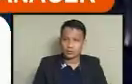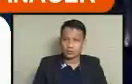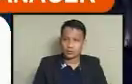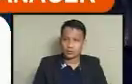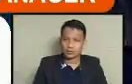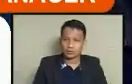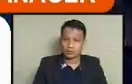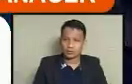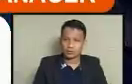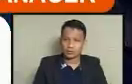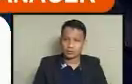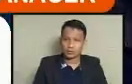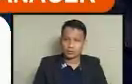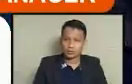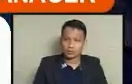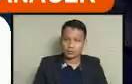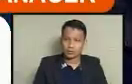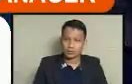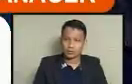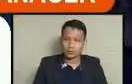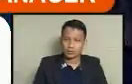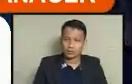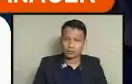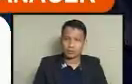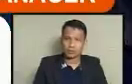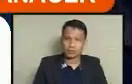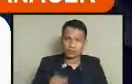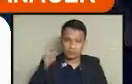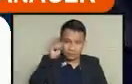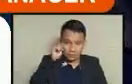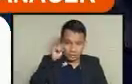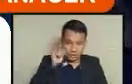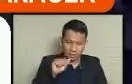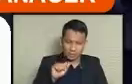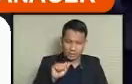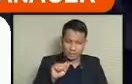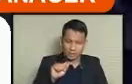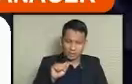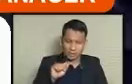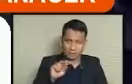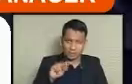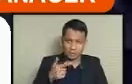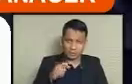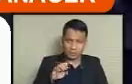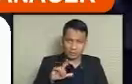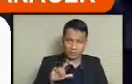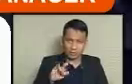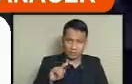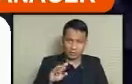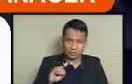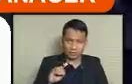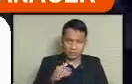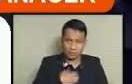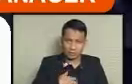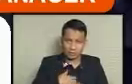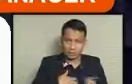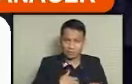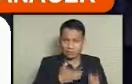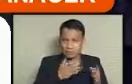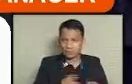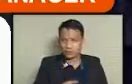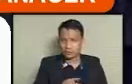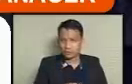sir? Pangalan po at i-verify ko, sir. Angelito Bezos nga po yung HR ninyo daw diyan. Sir, idol, yung pong nagko-complain, sir, sino po ba